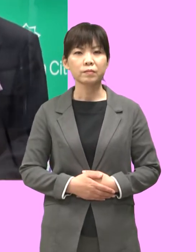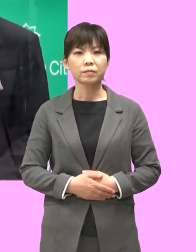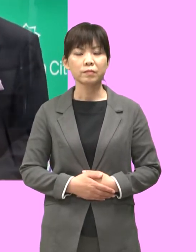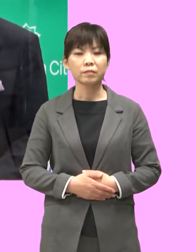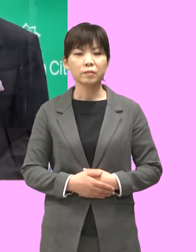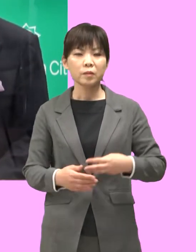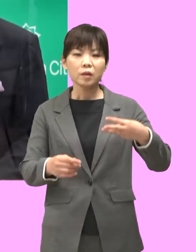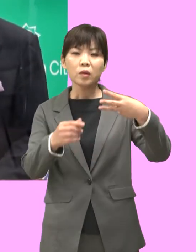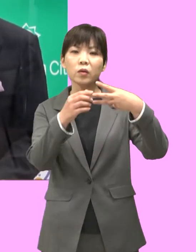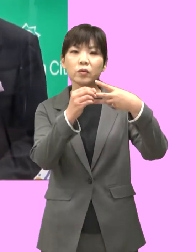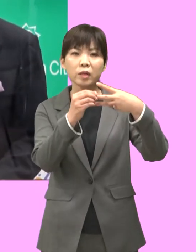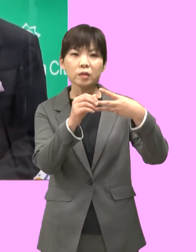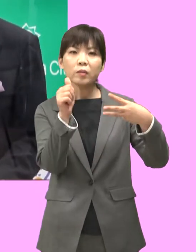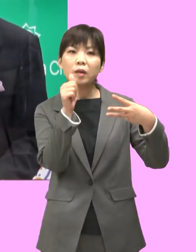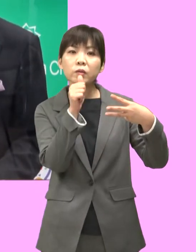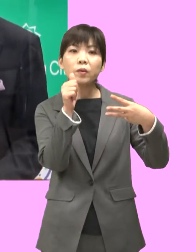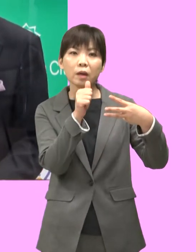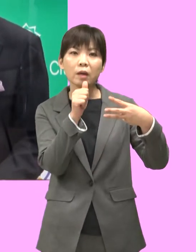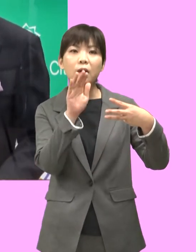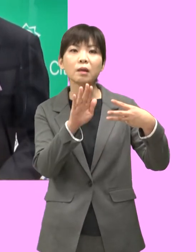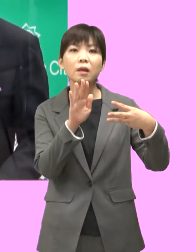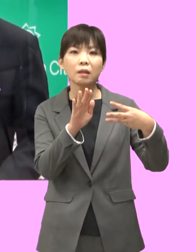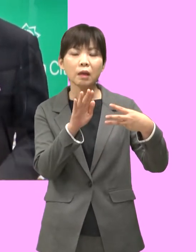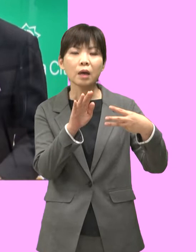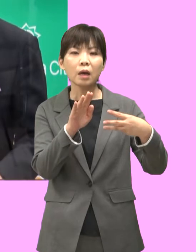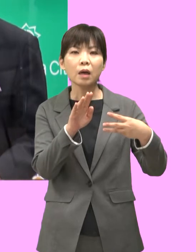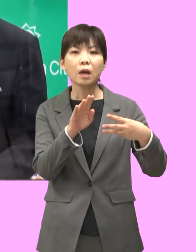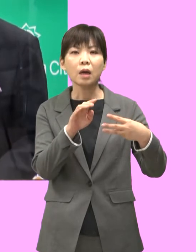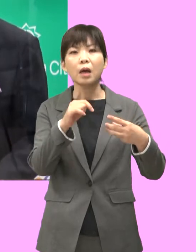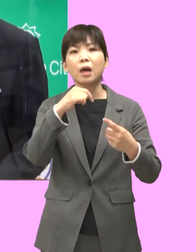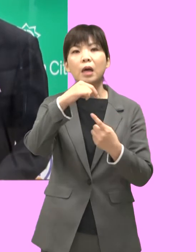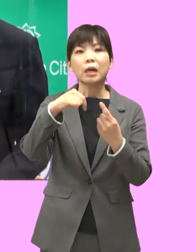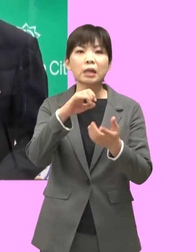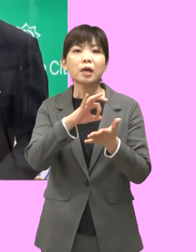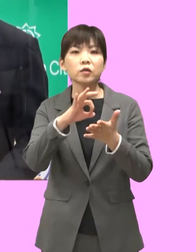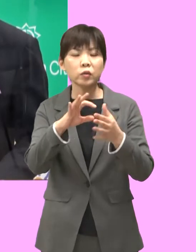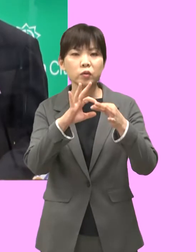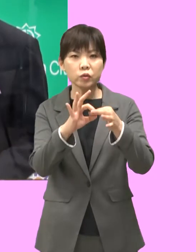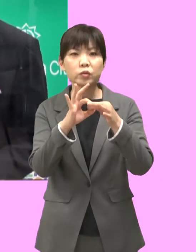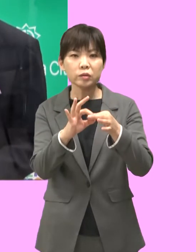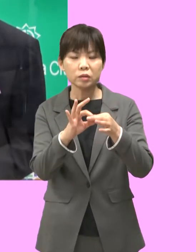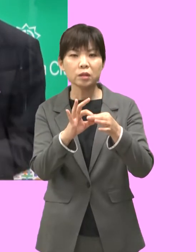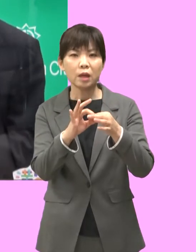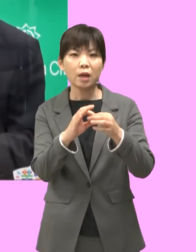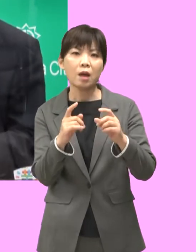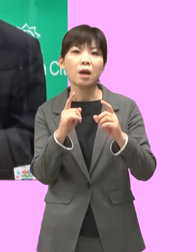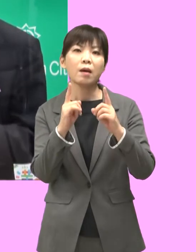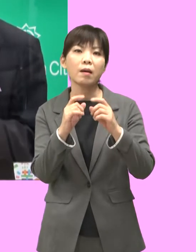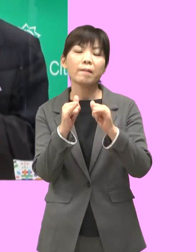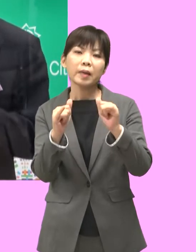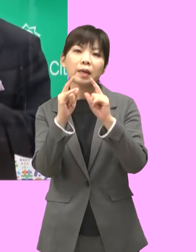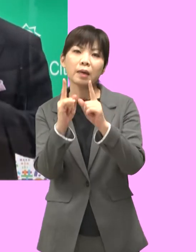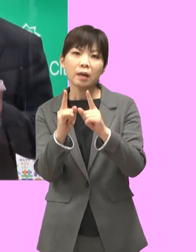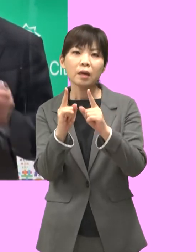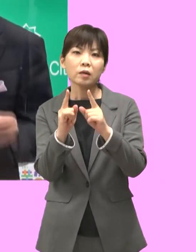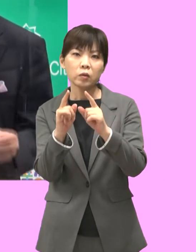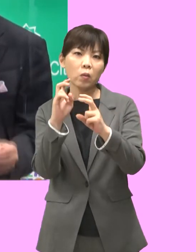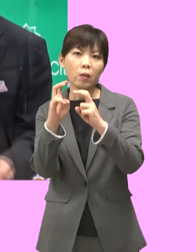2つ目に紹介していただいた利活用の話なんですけども、 はい、 こういったこう民間事業者のこう力を借りてこ